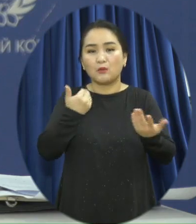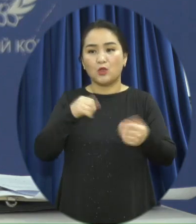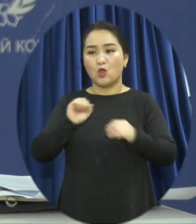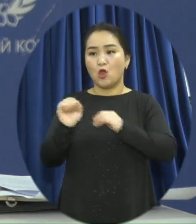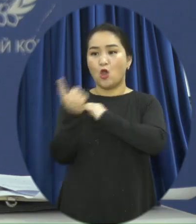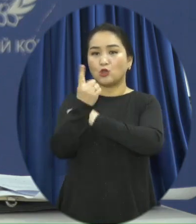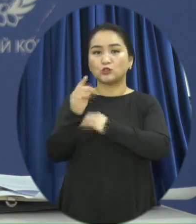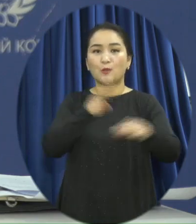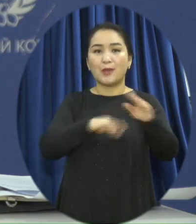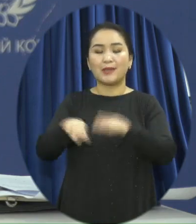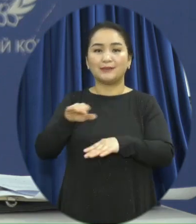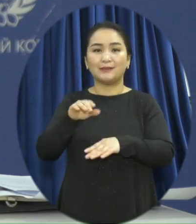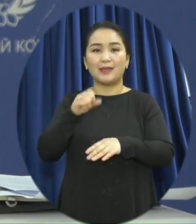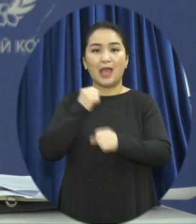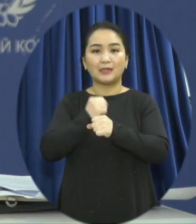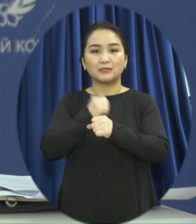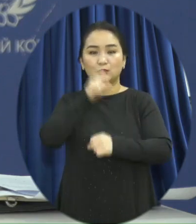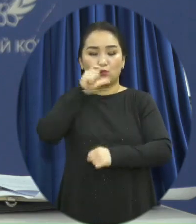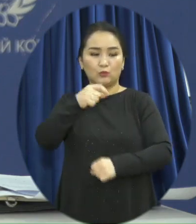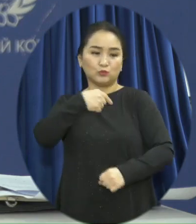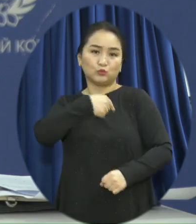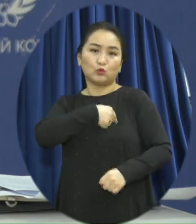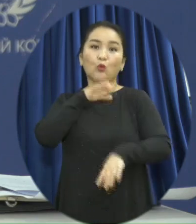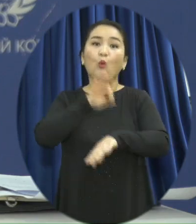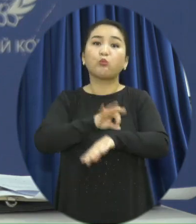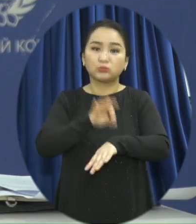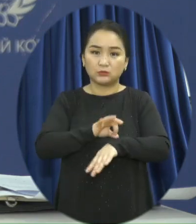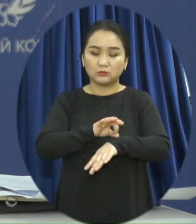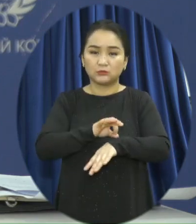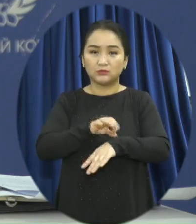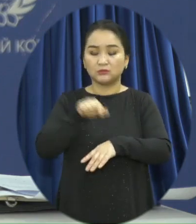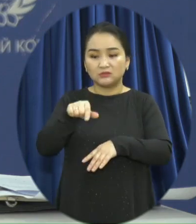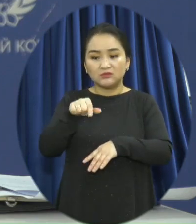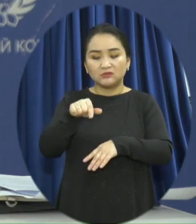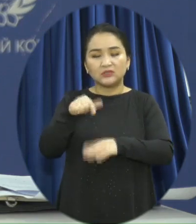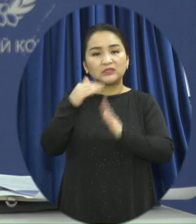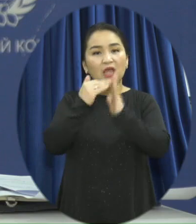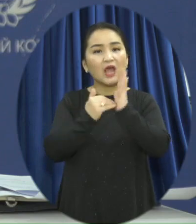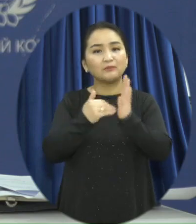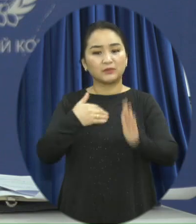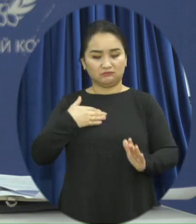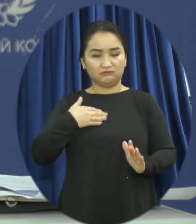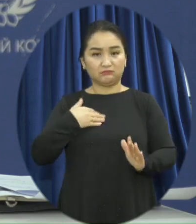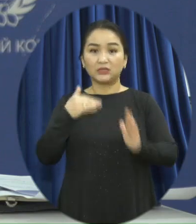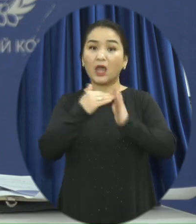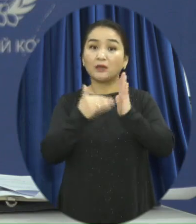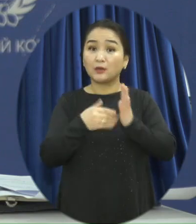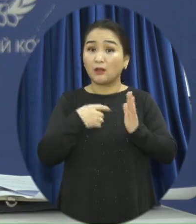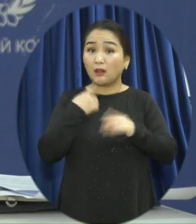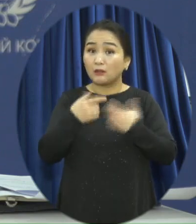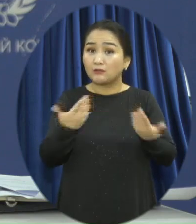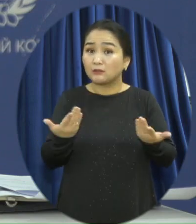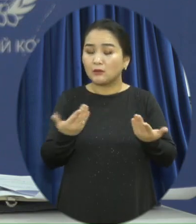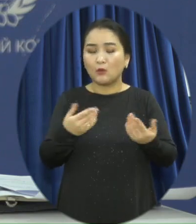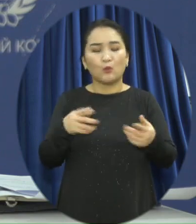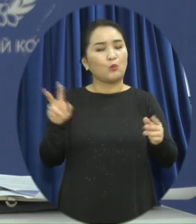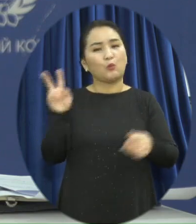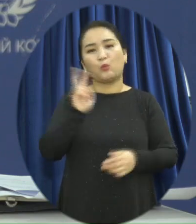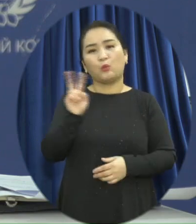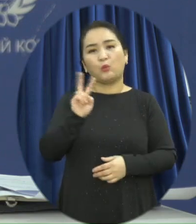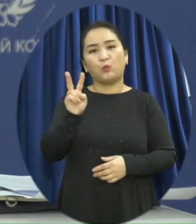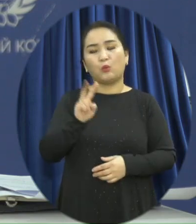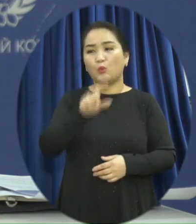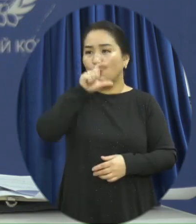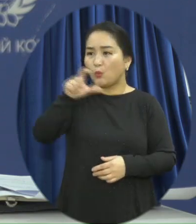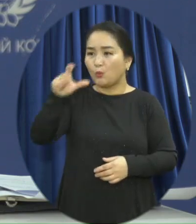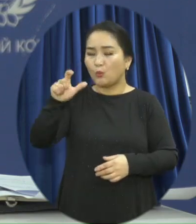гээд. Тэгээ тэрийг амсалмаа тайлбарл энтер гээд пэсэр яваад тань л та. Тэгэхээр ийм үйл явдал болоог бай. Би биегээ